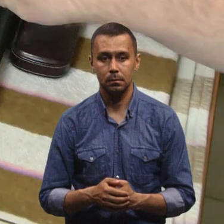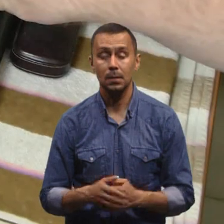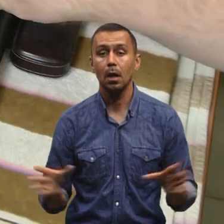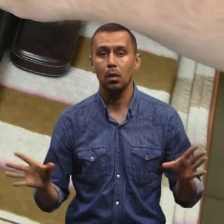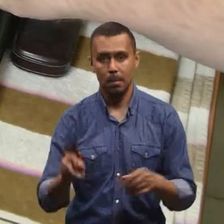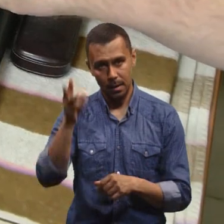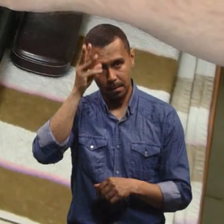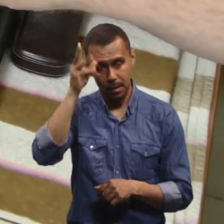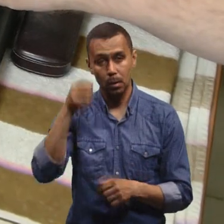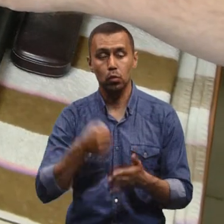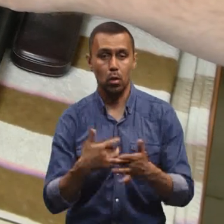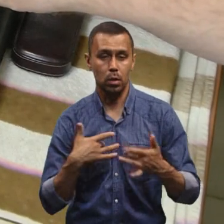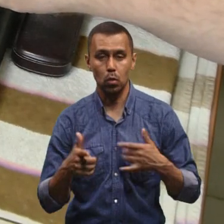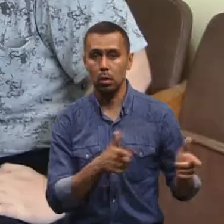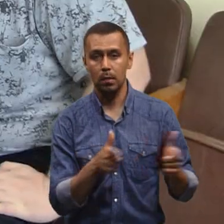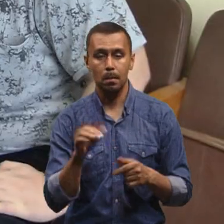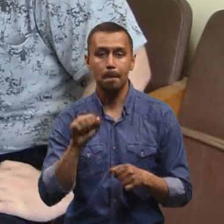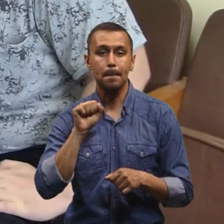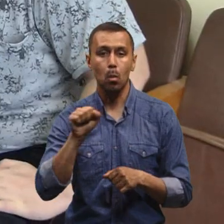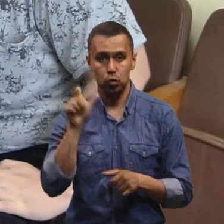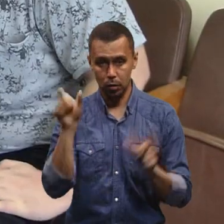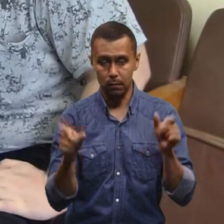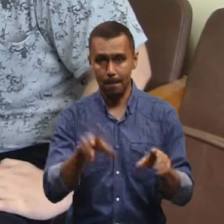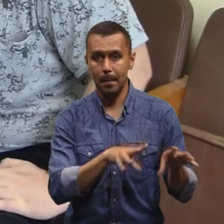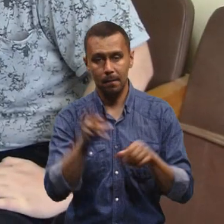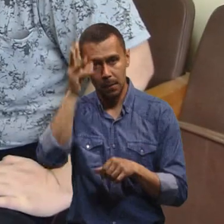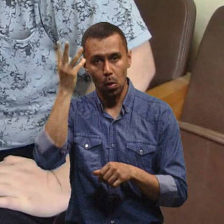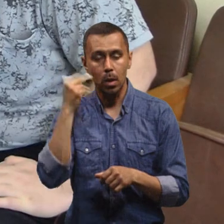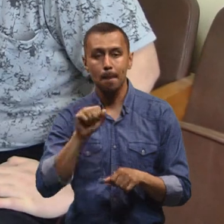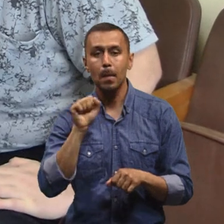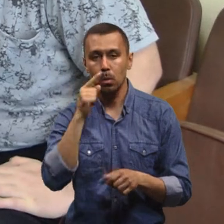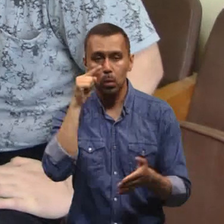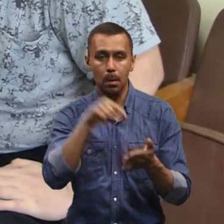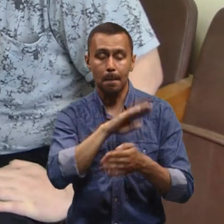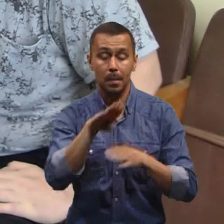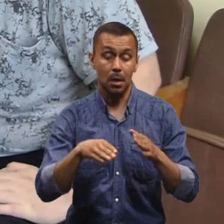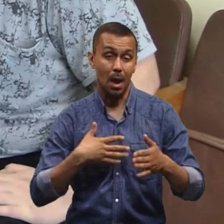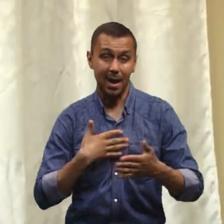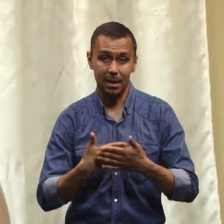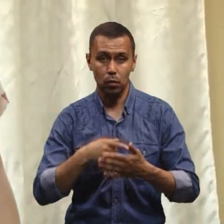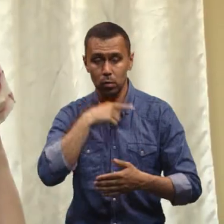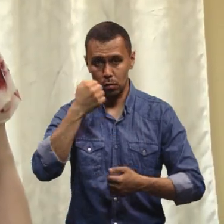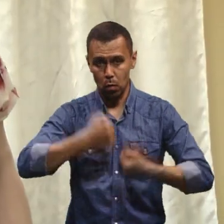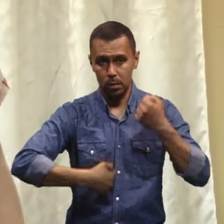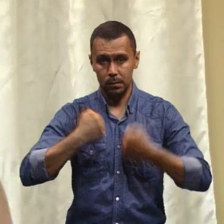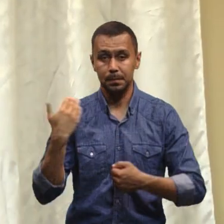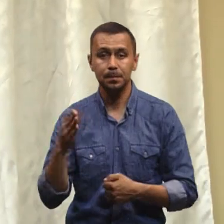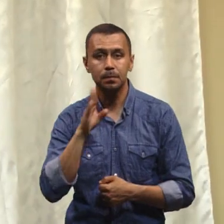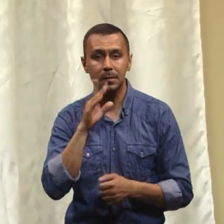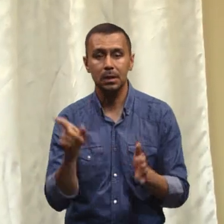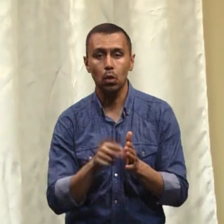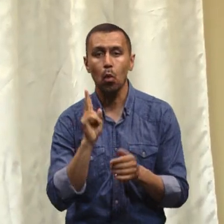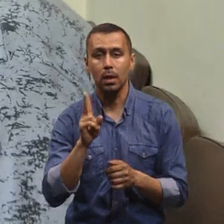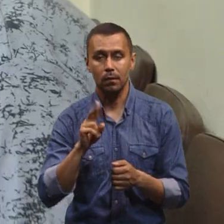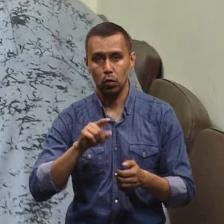Разом з хмельничанами до концерту готувалися й бахмутчани. Вони переїхали в Хмельницький, коли Бахмут потрапив під активні російські обстріли. Євгенія Кулішова з